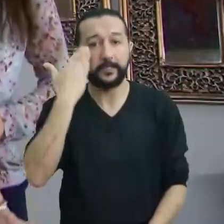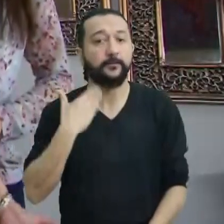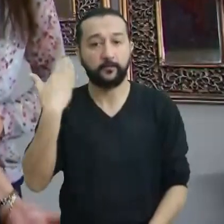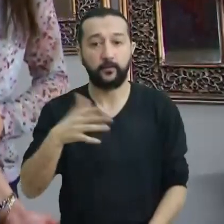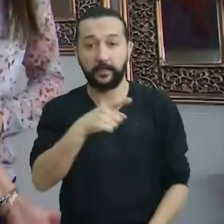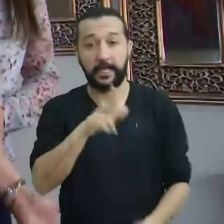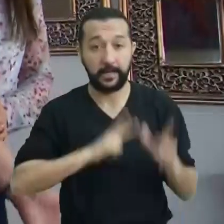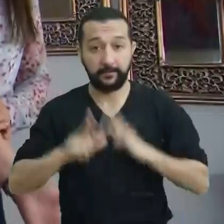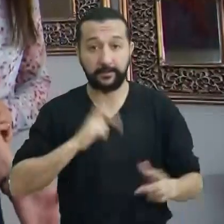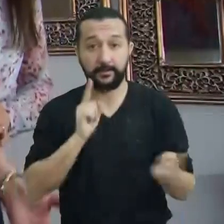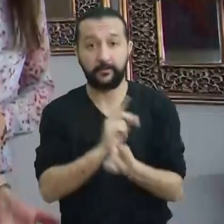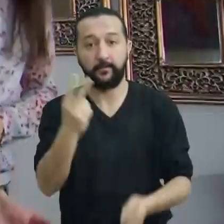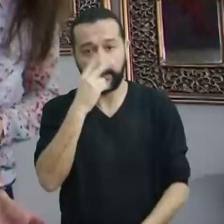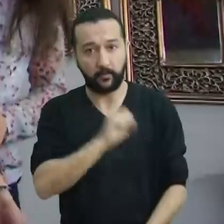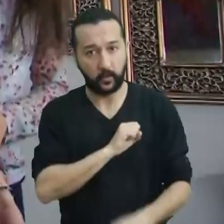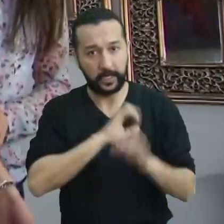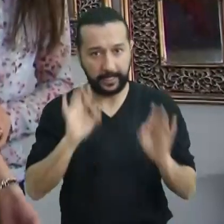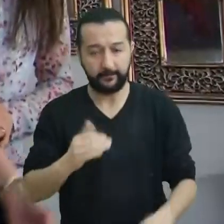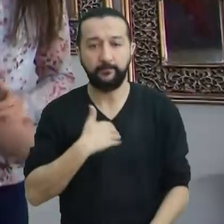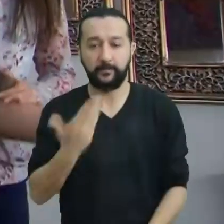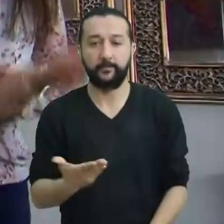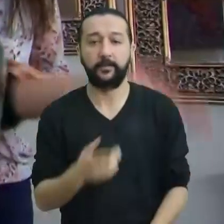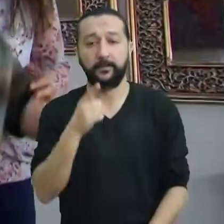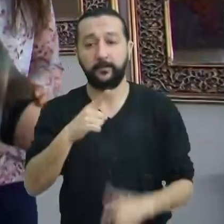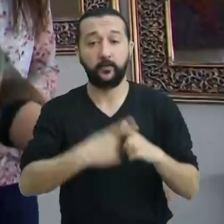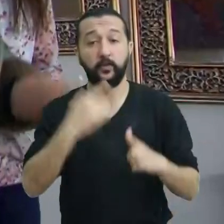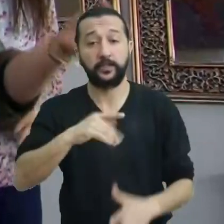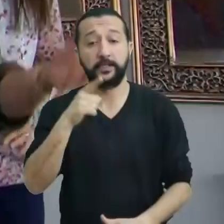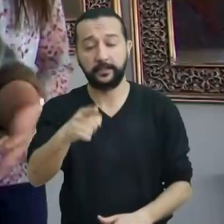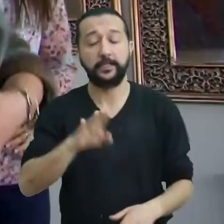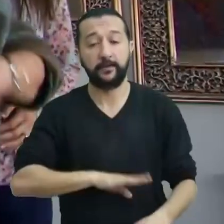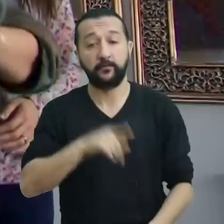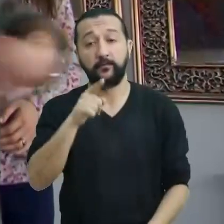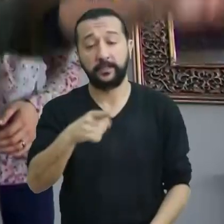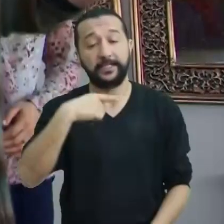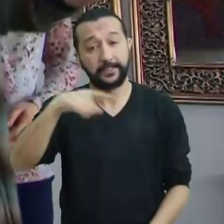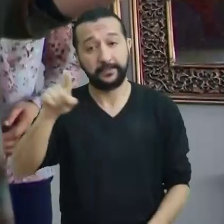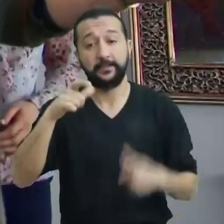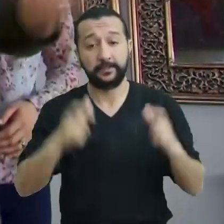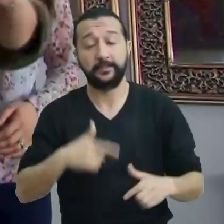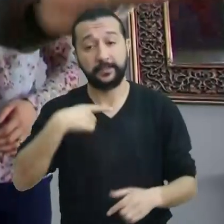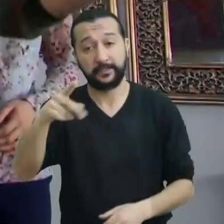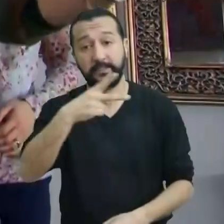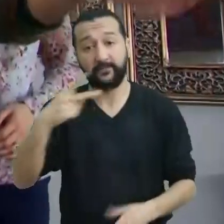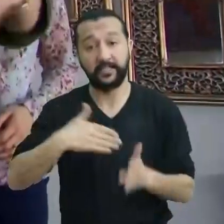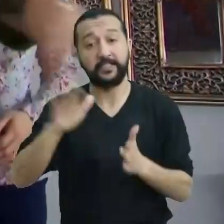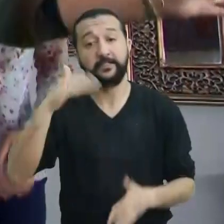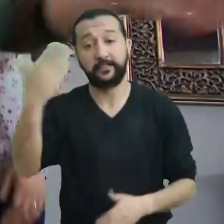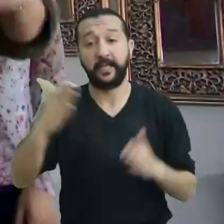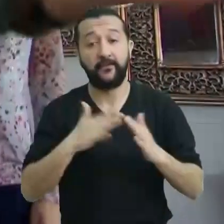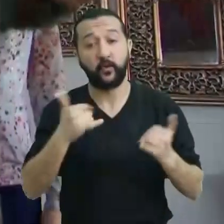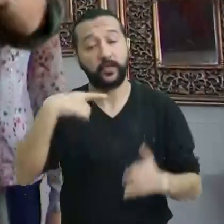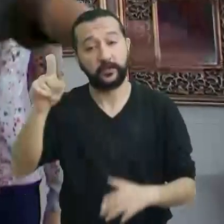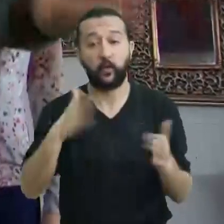sonra örümcek adam kıyafetiyle bana bakarsan tabii ki korkarım yani. Ya Junior hadi yavrum hadi kalk gitsin buradan, villadan çık dışarı, evde